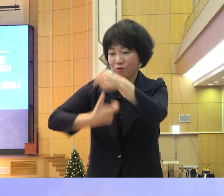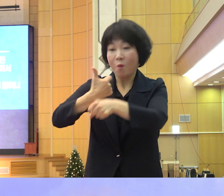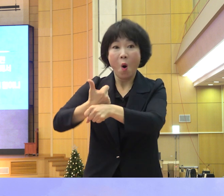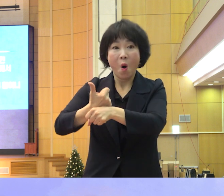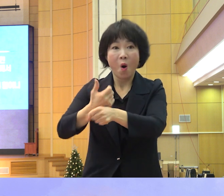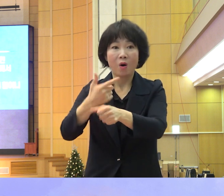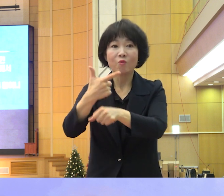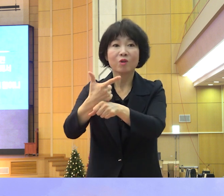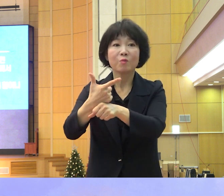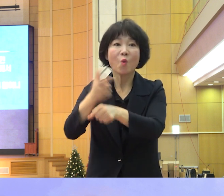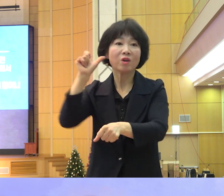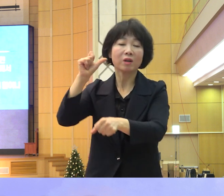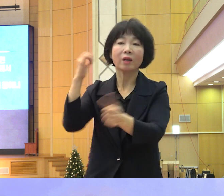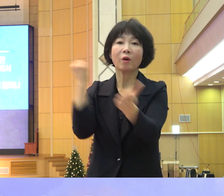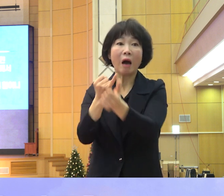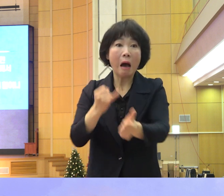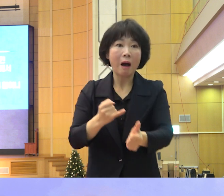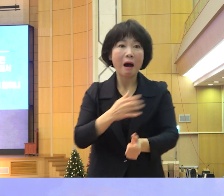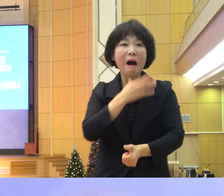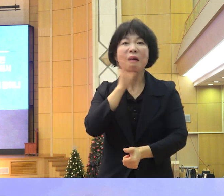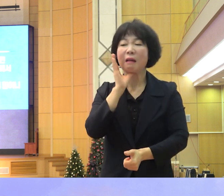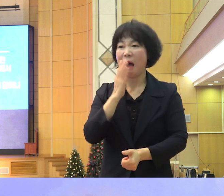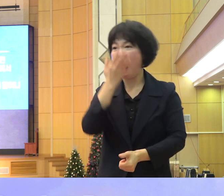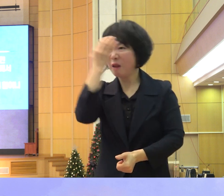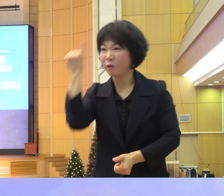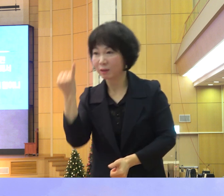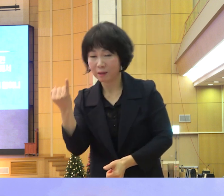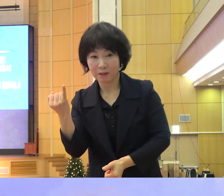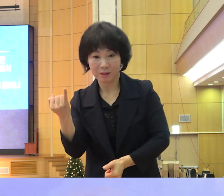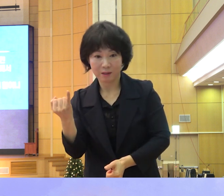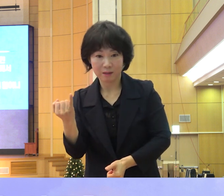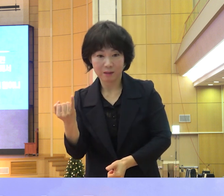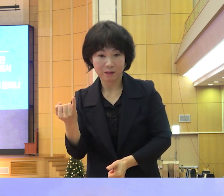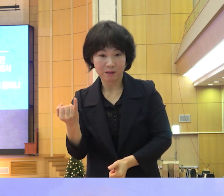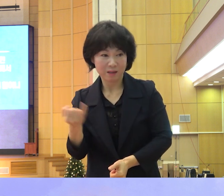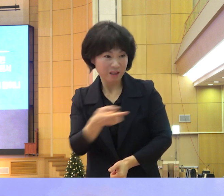근데 할아버지가 사랑해 주시나요? 그놈의 속을 내가